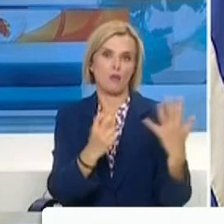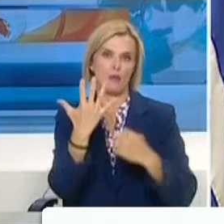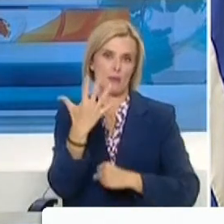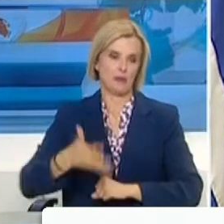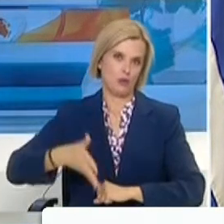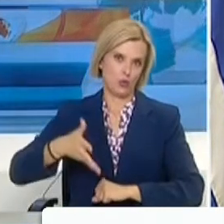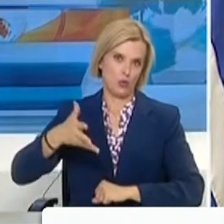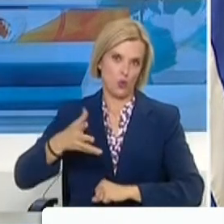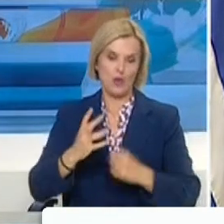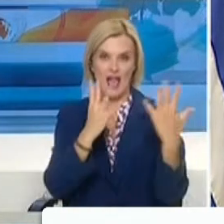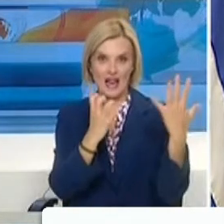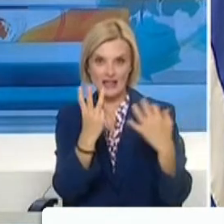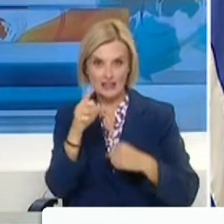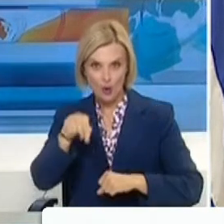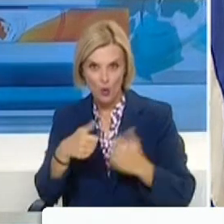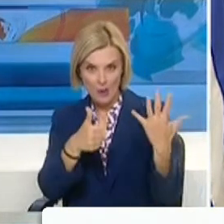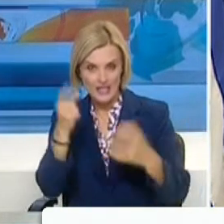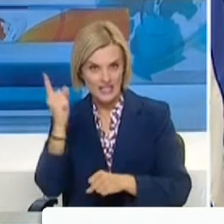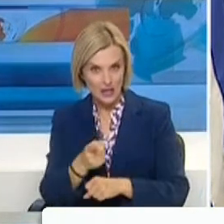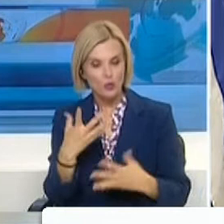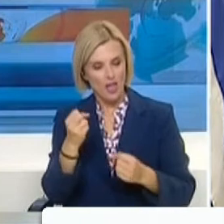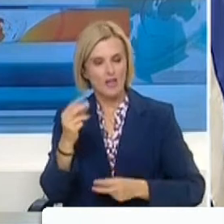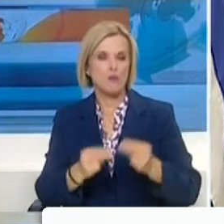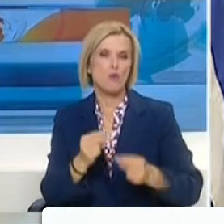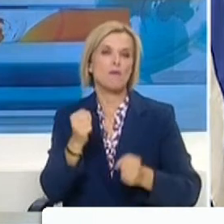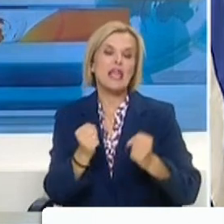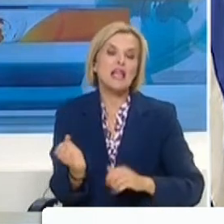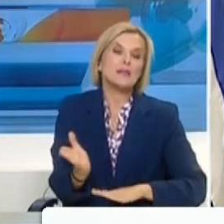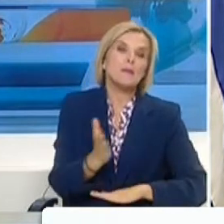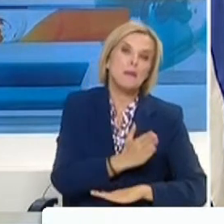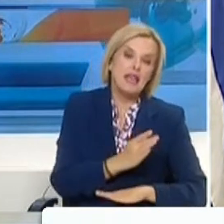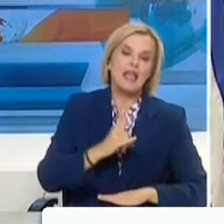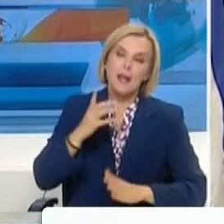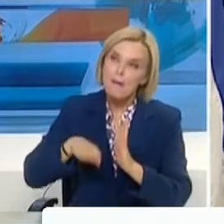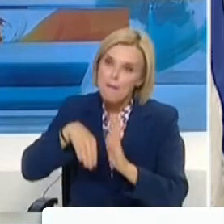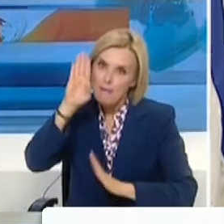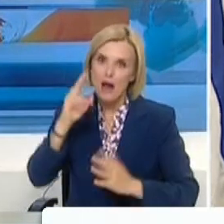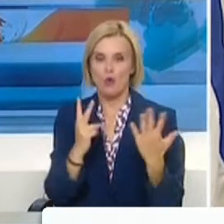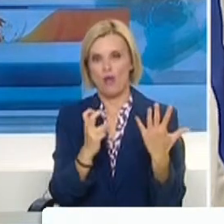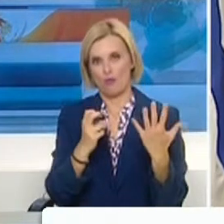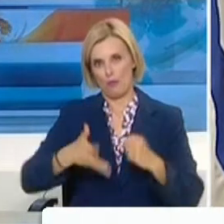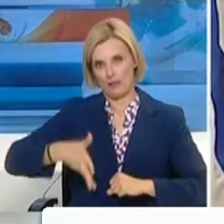έτη και το 93,6% είχε κάποιο υποκείμενο νόσημα ή και ηλικία 70 ετών και άνω.